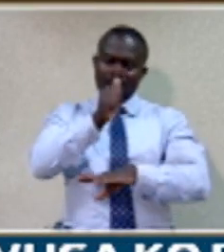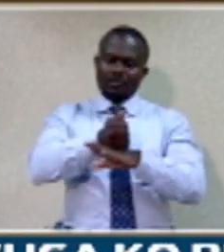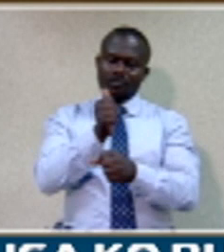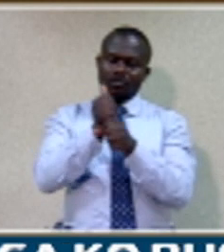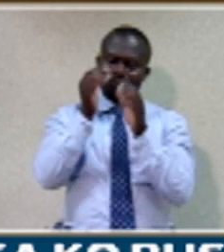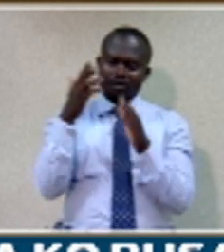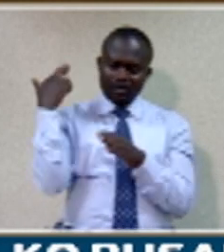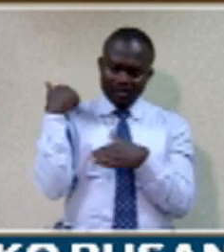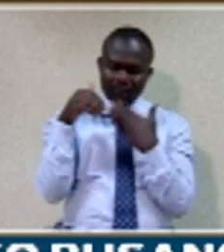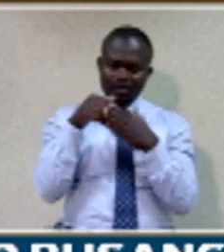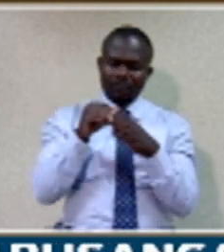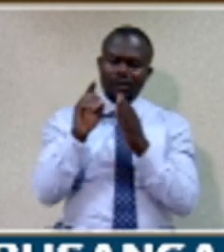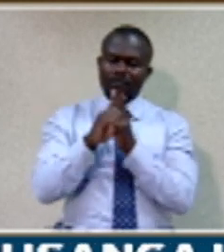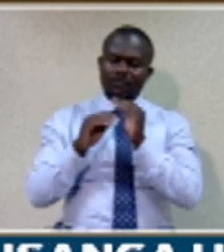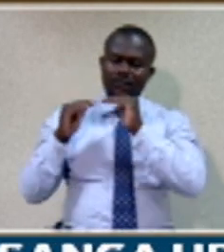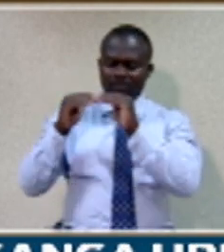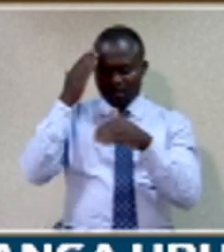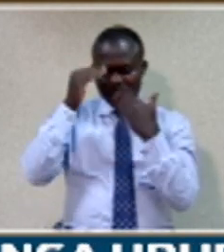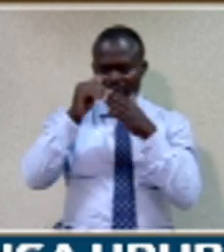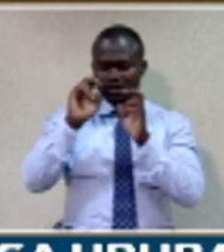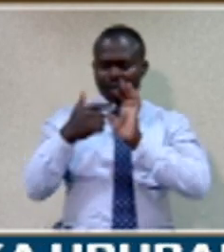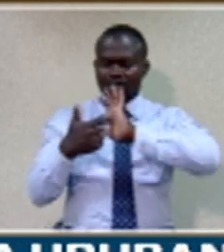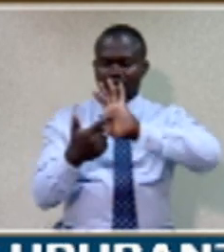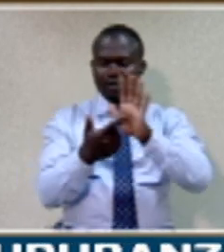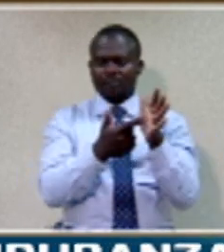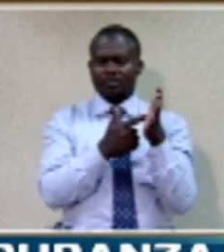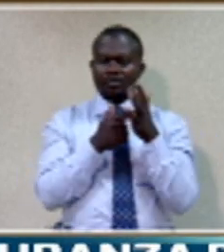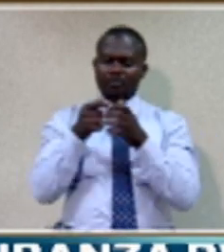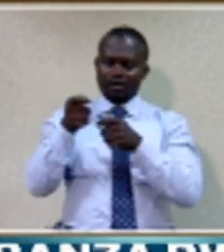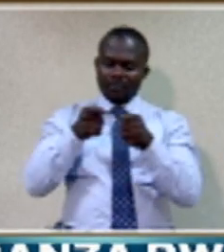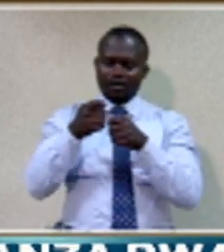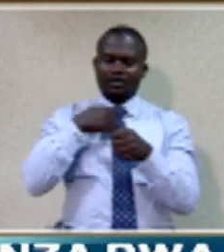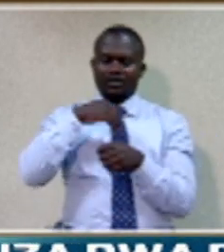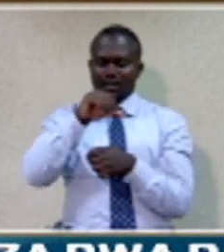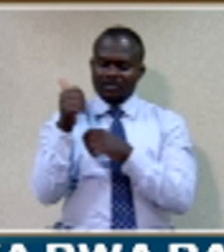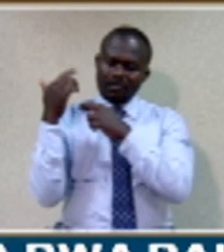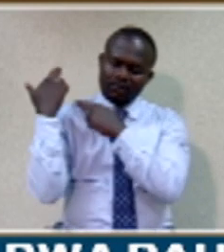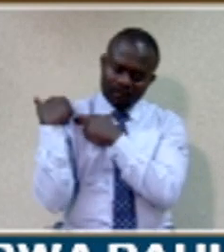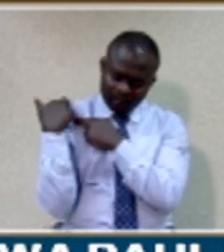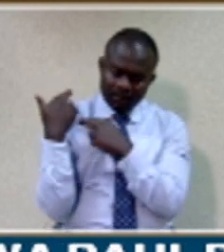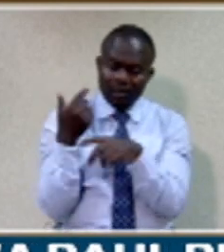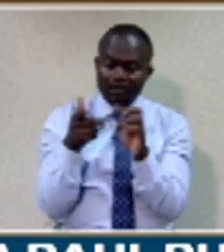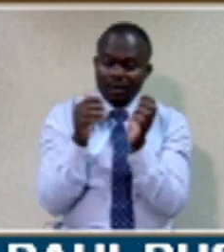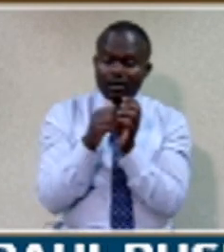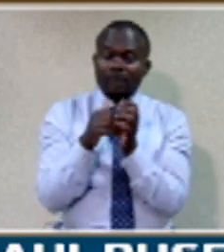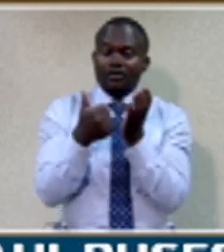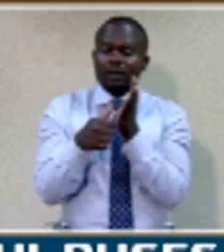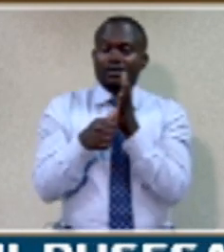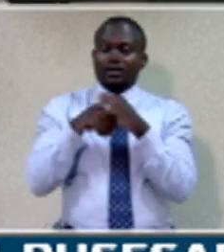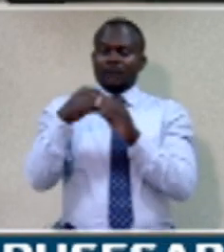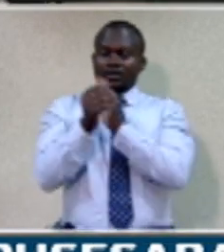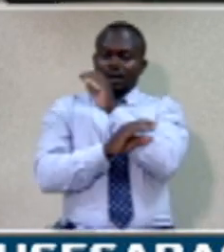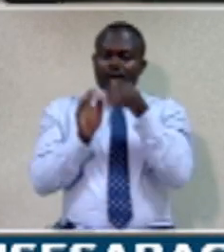umukozi ushinzwe inzibutso ku rwego rw'akarere, kuko byagaragaye ko abazigenzura bafite izindi nshingano. Naho ikibazo cy'inzibutso ziri mu